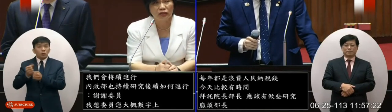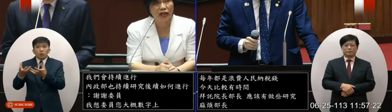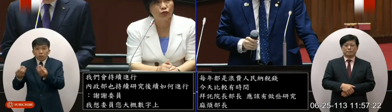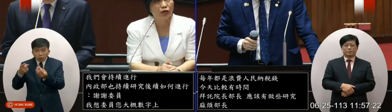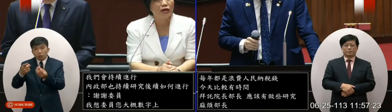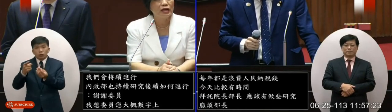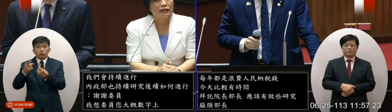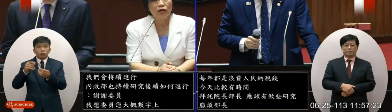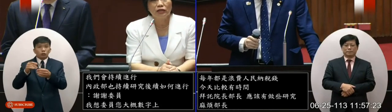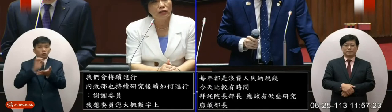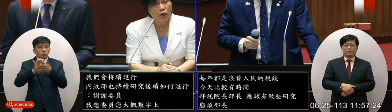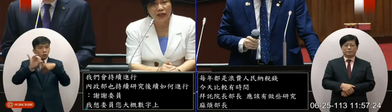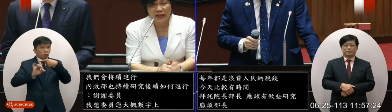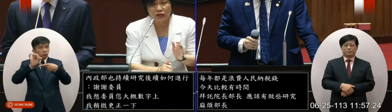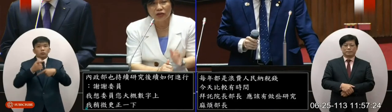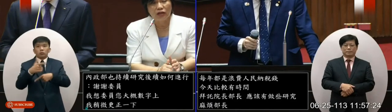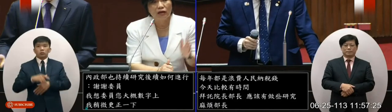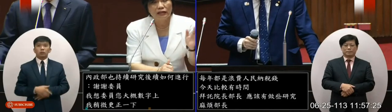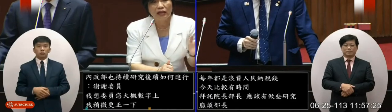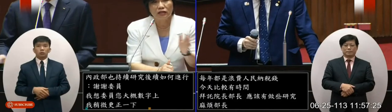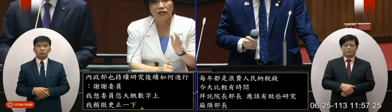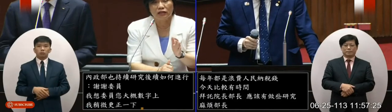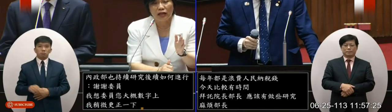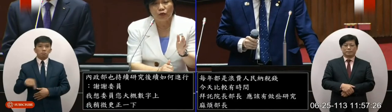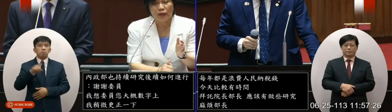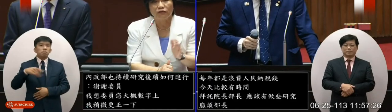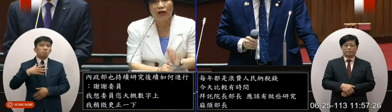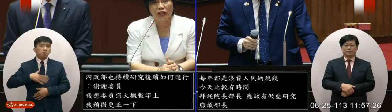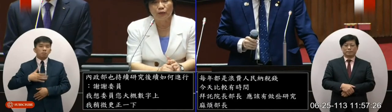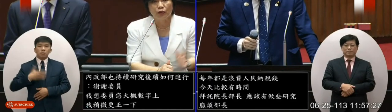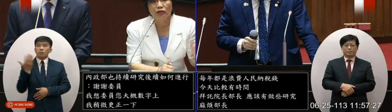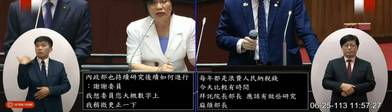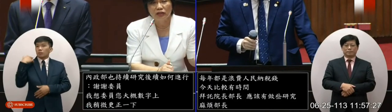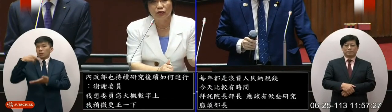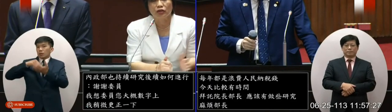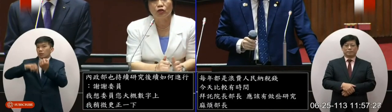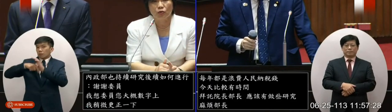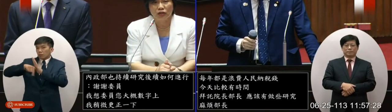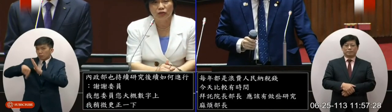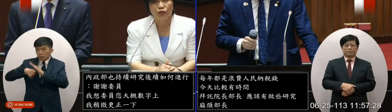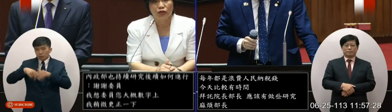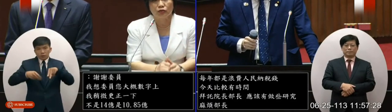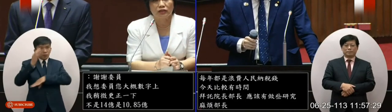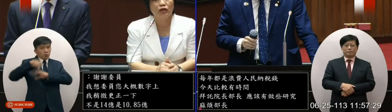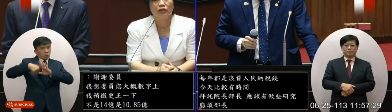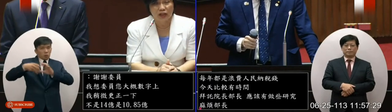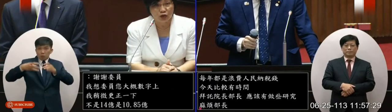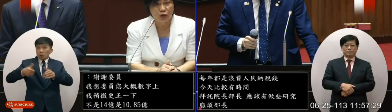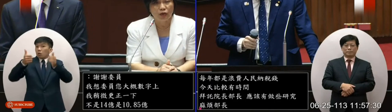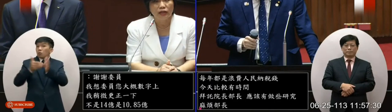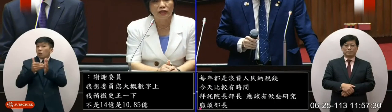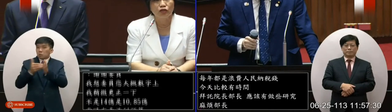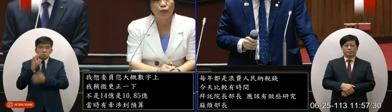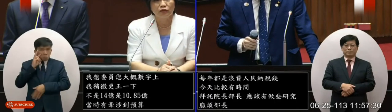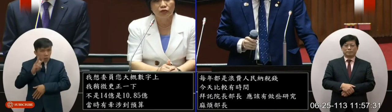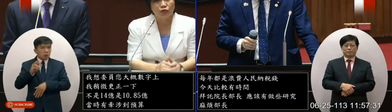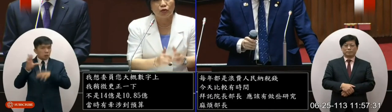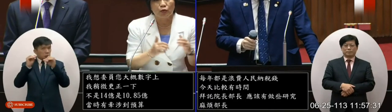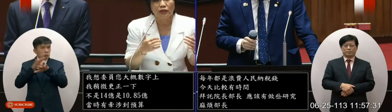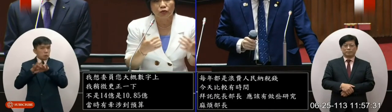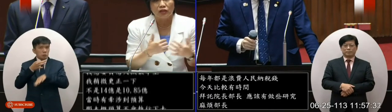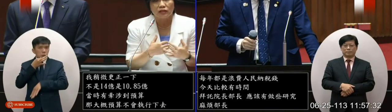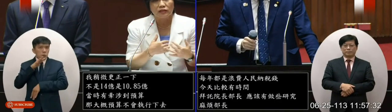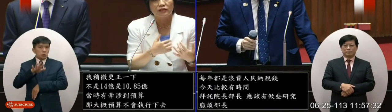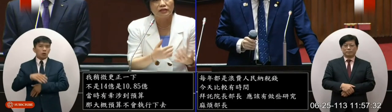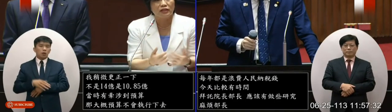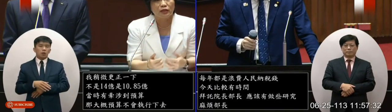就不会执行下去哈。然后那个我想大家都知道，当时是在我们立法院里面或是行政院有一个共识，会觉得说治安问题严重。严重的部分就是说